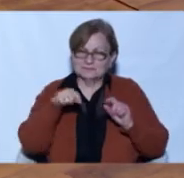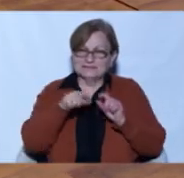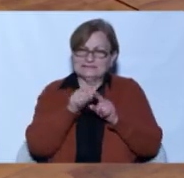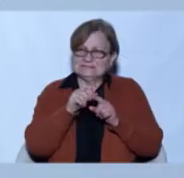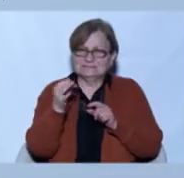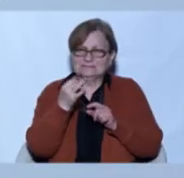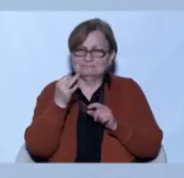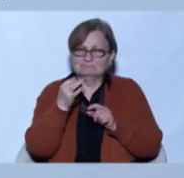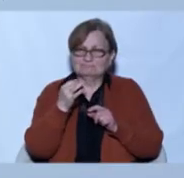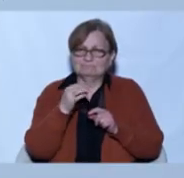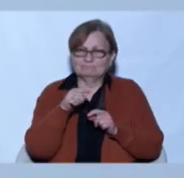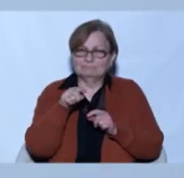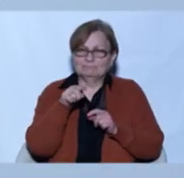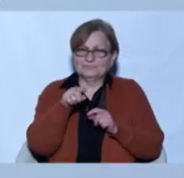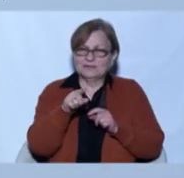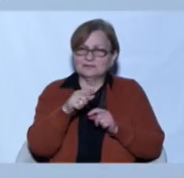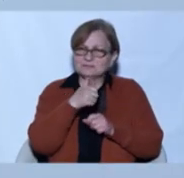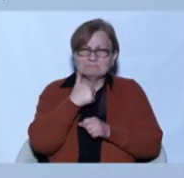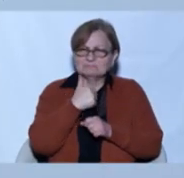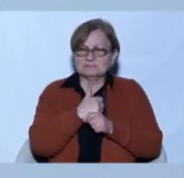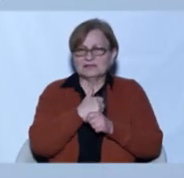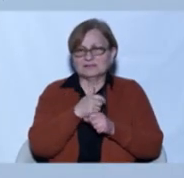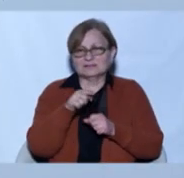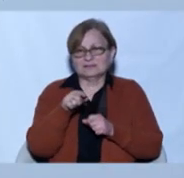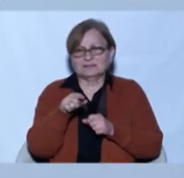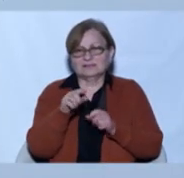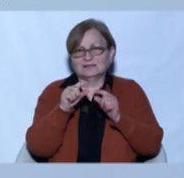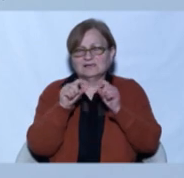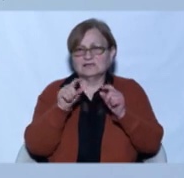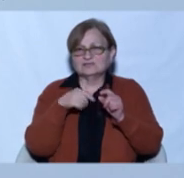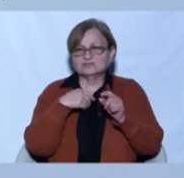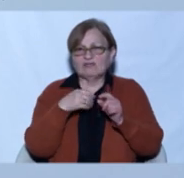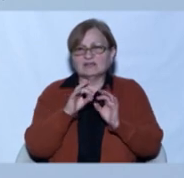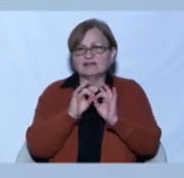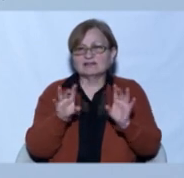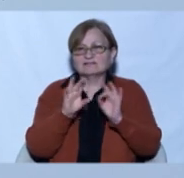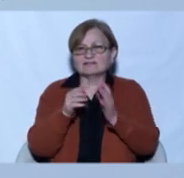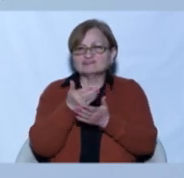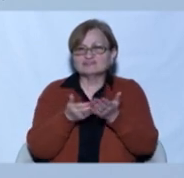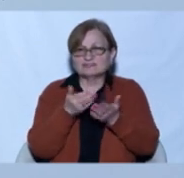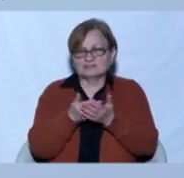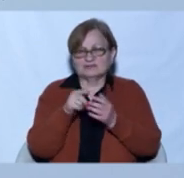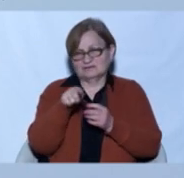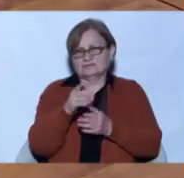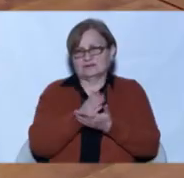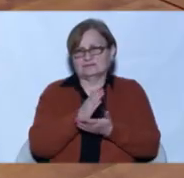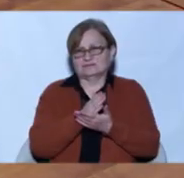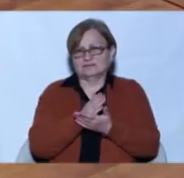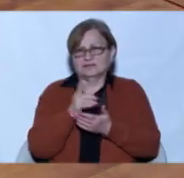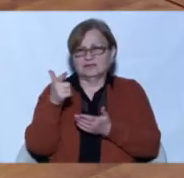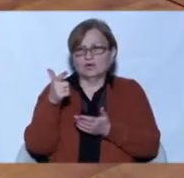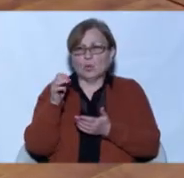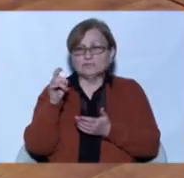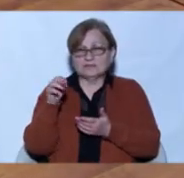და ფიქრობ, რომ ერთ-ერთი მთავარი სათქმელი და ერთგვარი რჩევა ჩვენთვის მკითხველებისთვის არის სწორედ ეს. გოდერძი